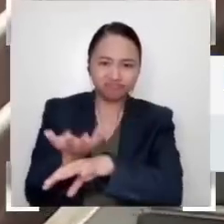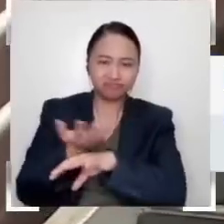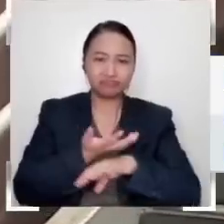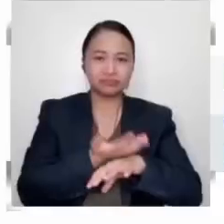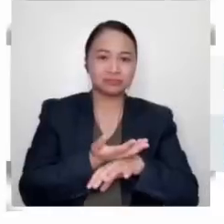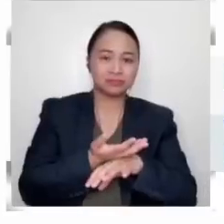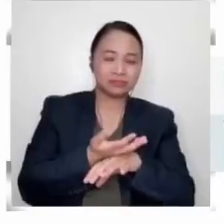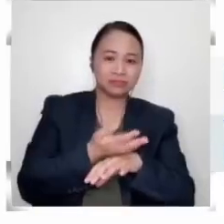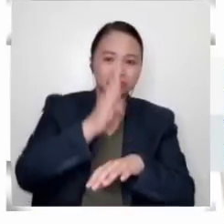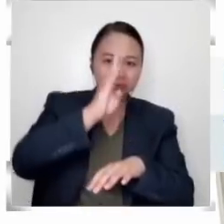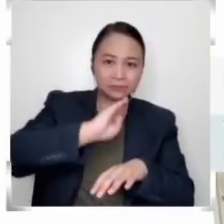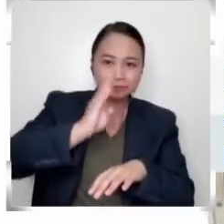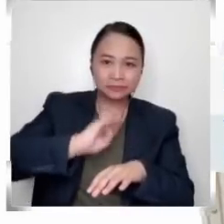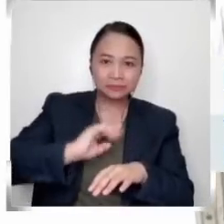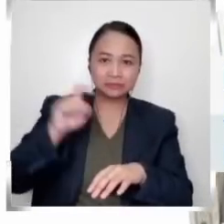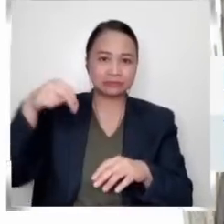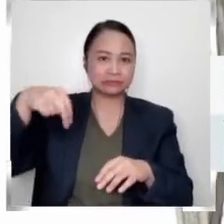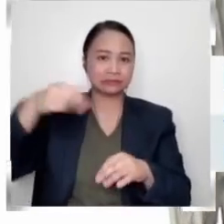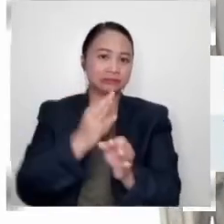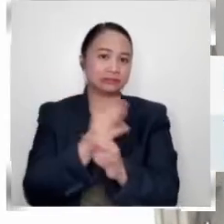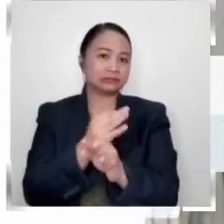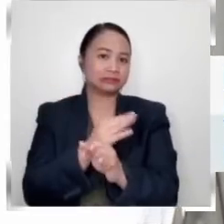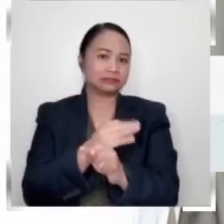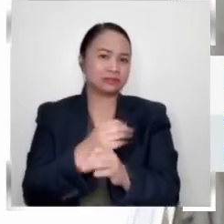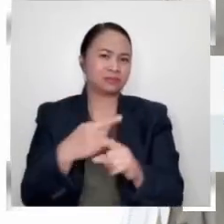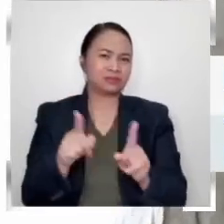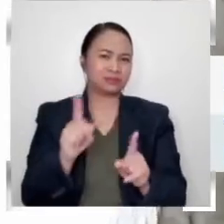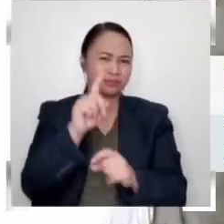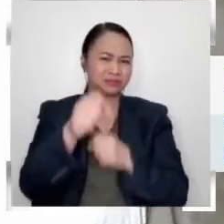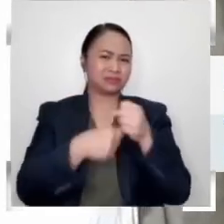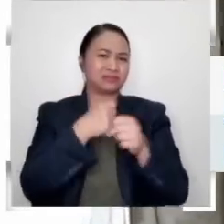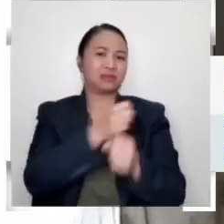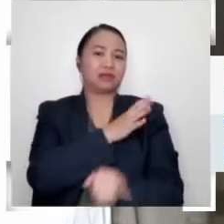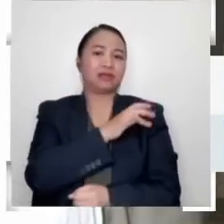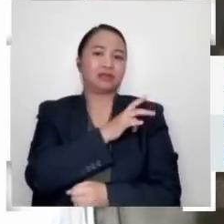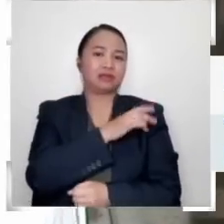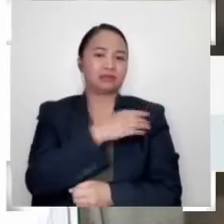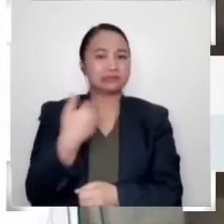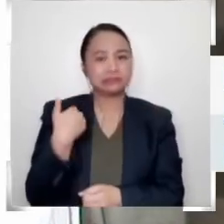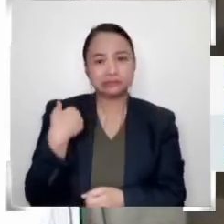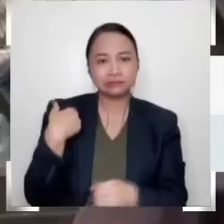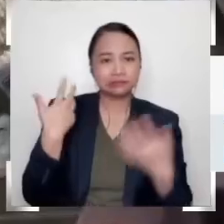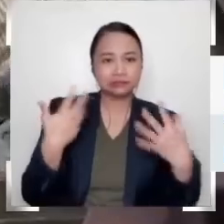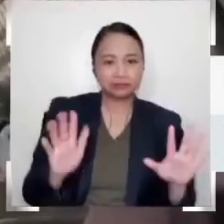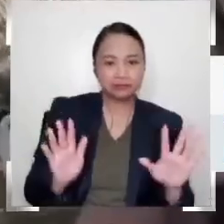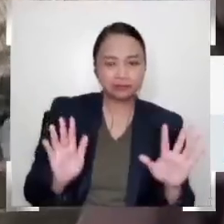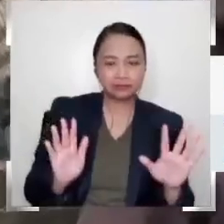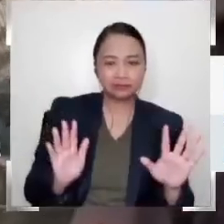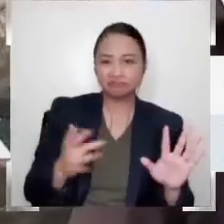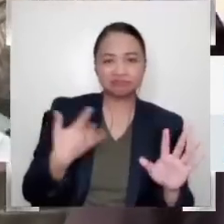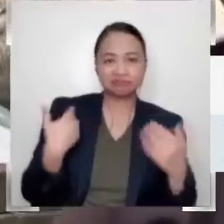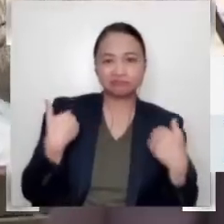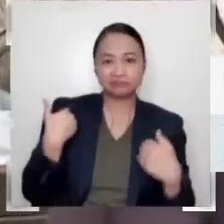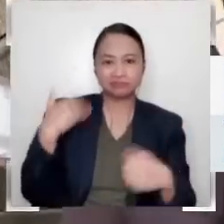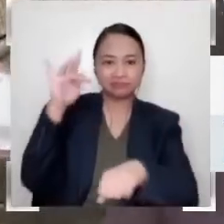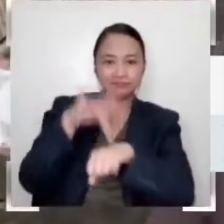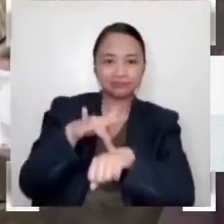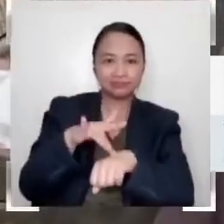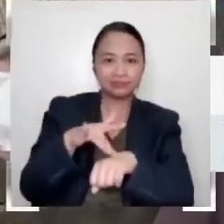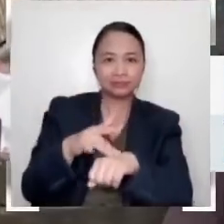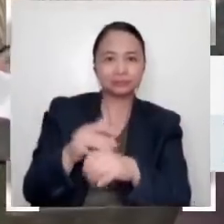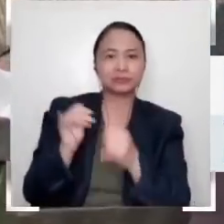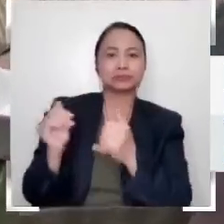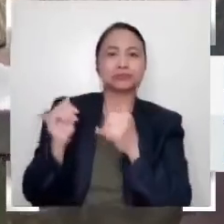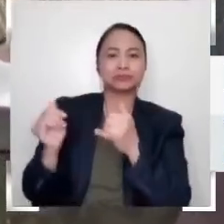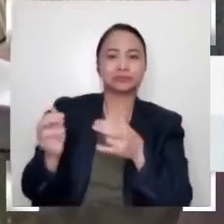DPWH. Ngayon, hindi pa yata nagawa to. Dahil simula nung ano, hindi pa nagagalaw eh. Puro sa kalsada lang, sir. Muna naman,